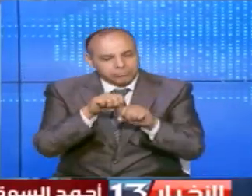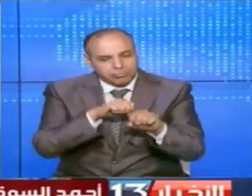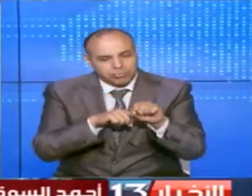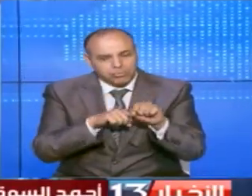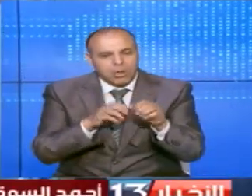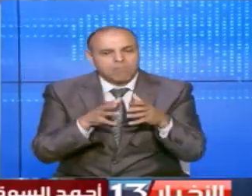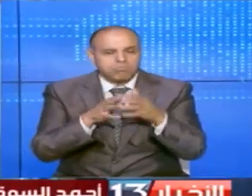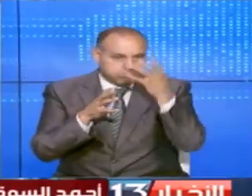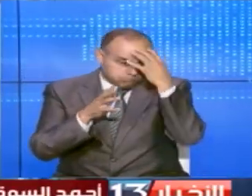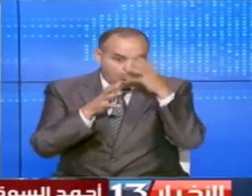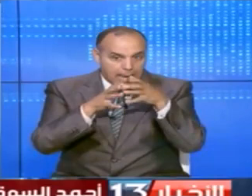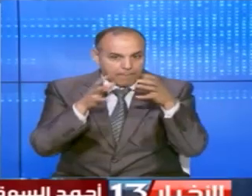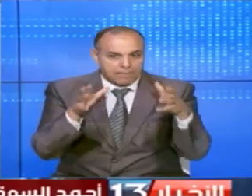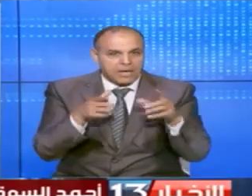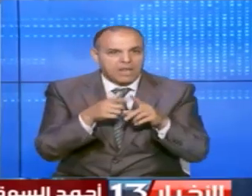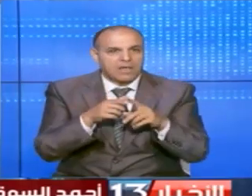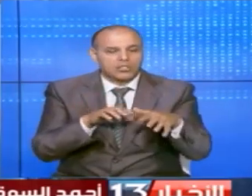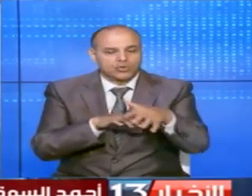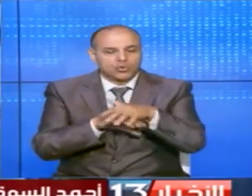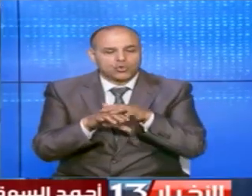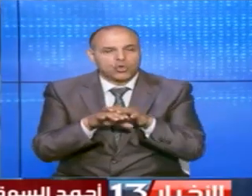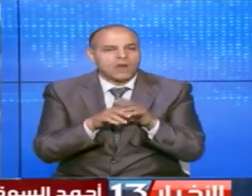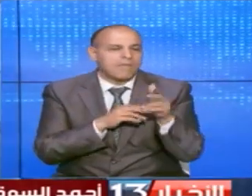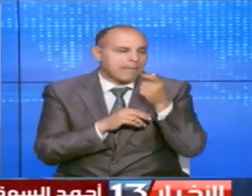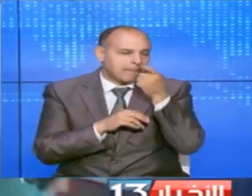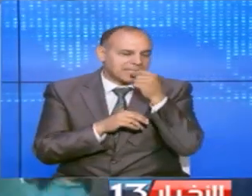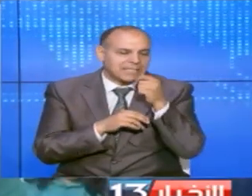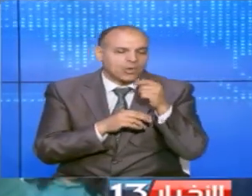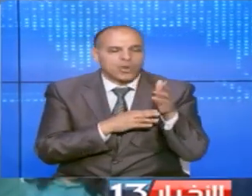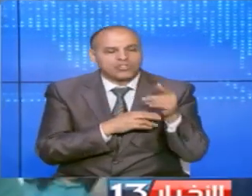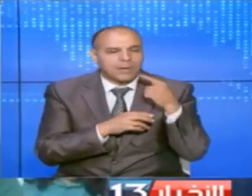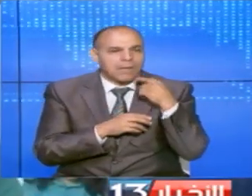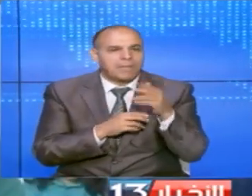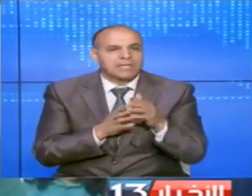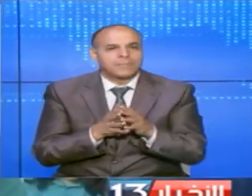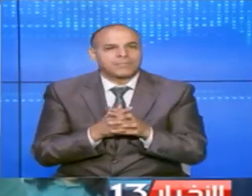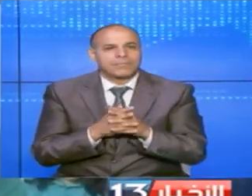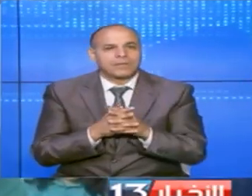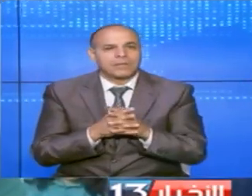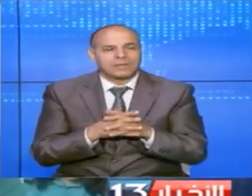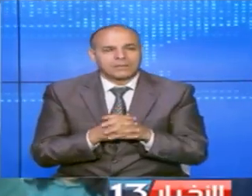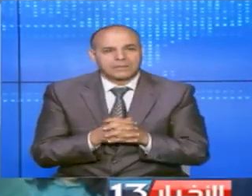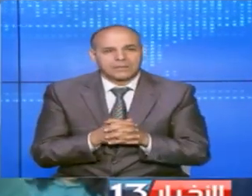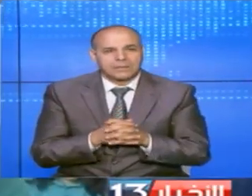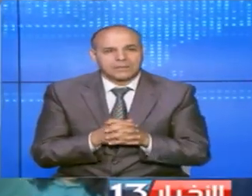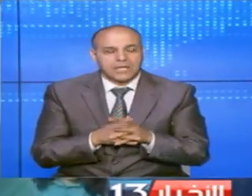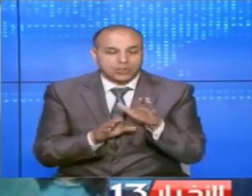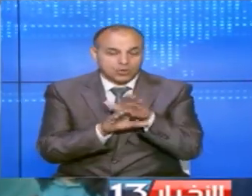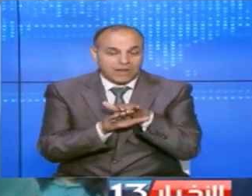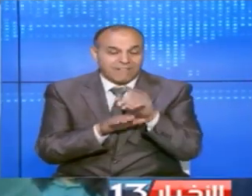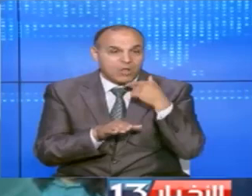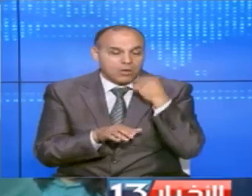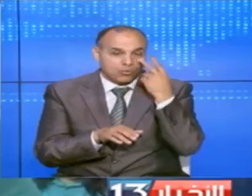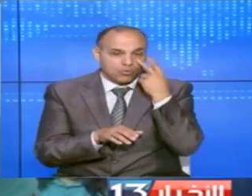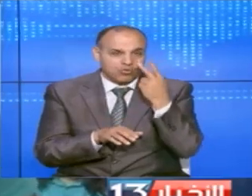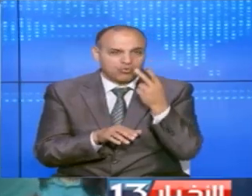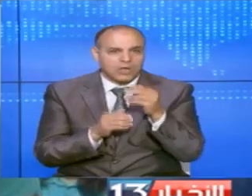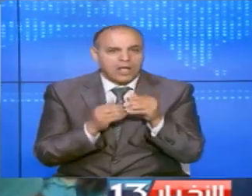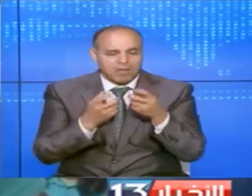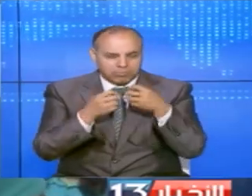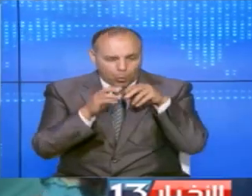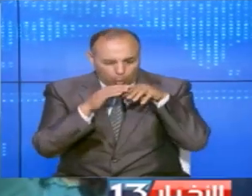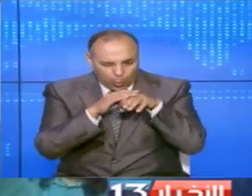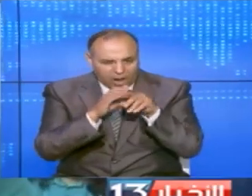ضخمه الراس في جزيره كوريا في بالنسبه لل فتح العشا